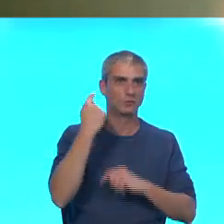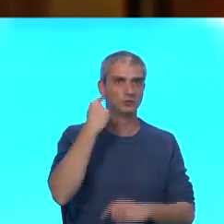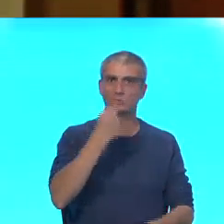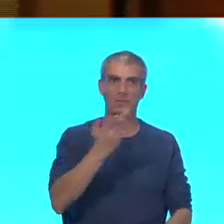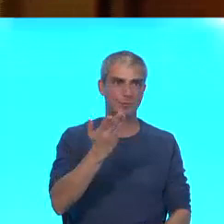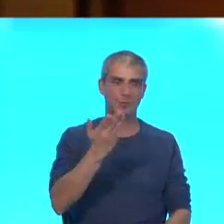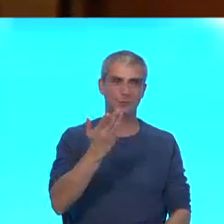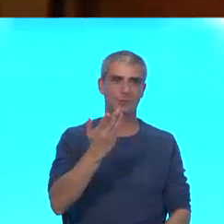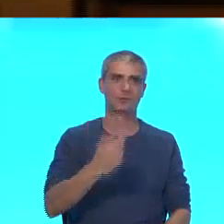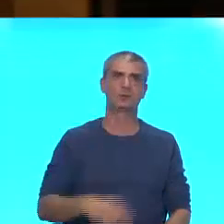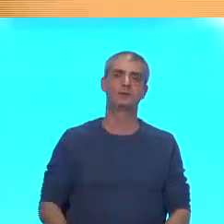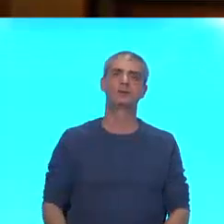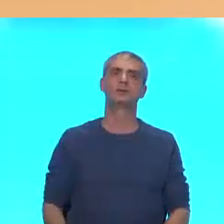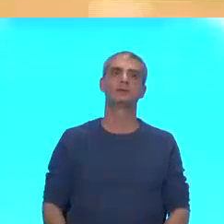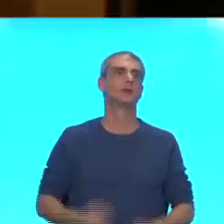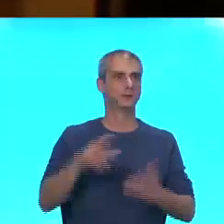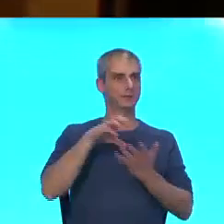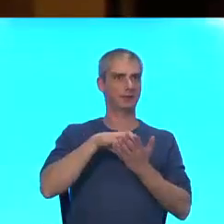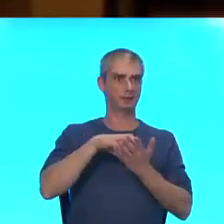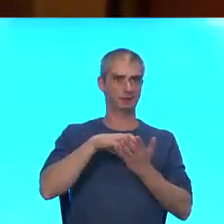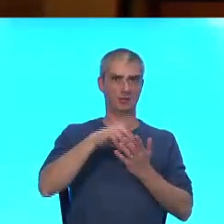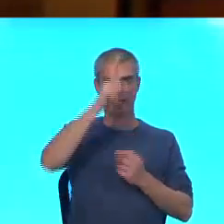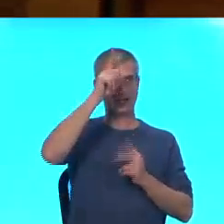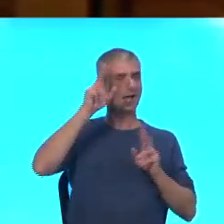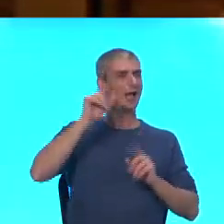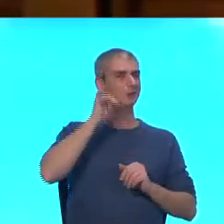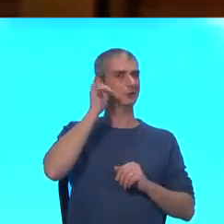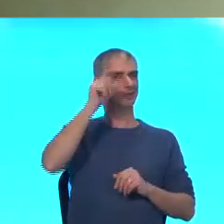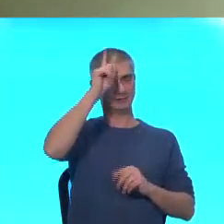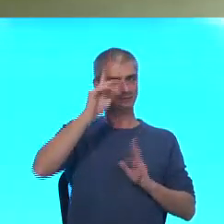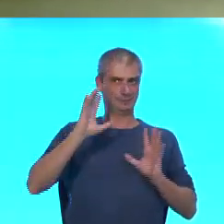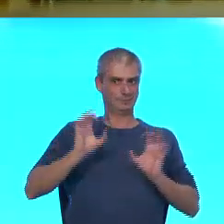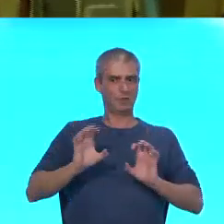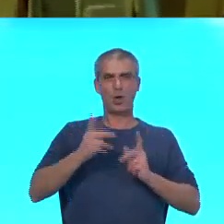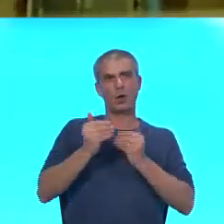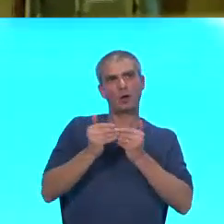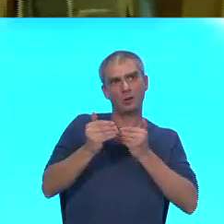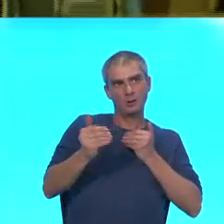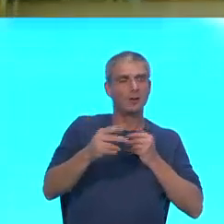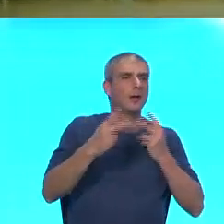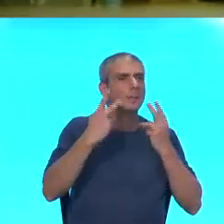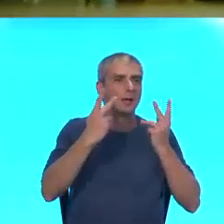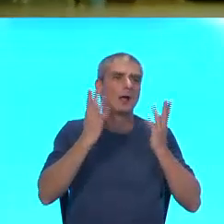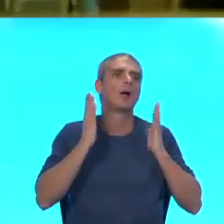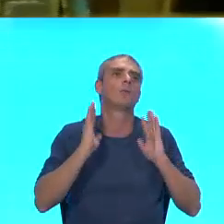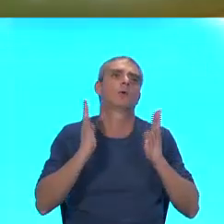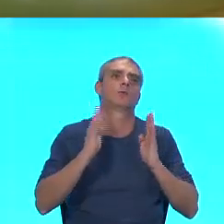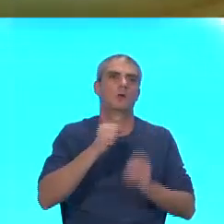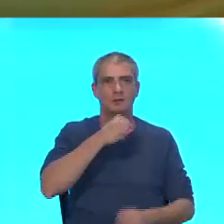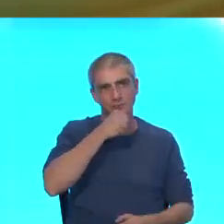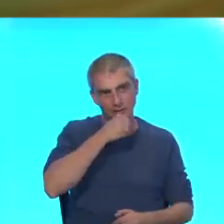אל-אטרש ברחביה. אמור זה הייתי מתרגז או שהוא לוקח מרחק, מסתכל ו... הוא בעיקר מאוד מאוד מאוד